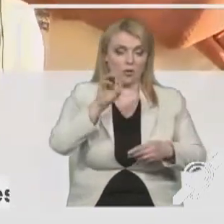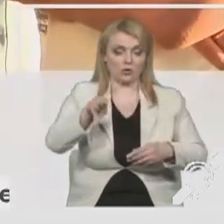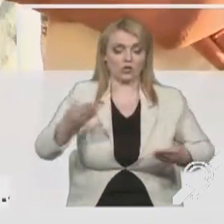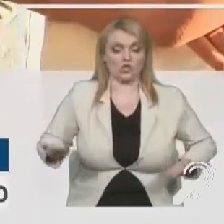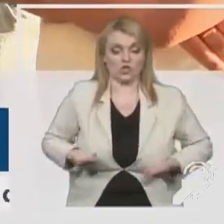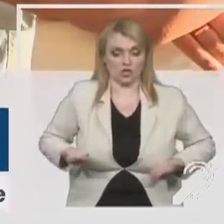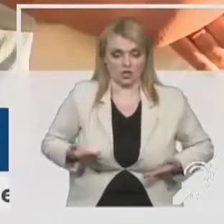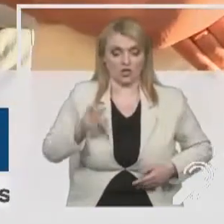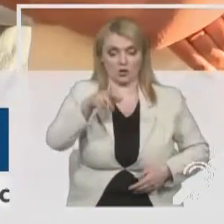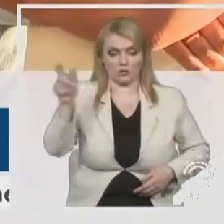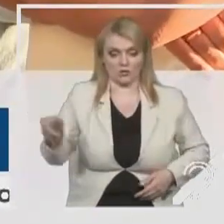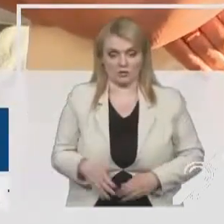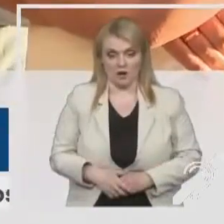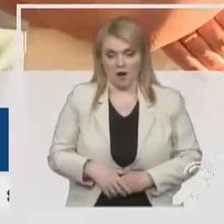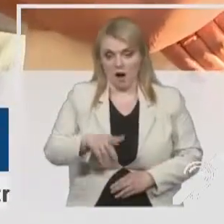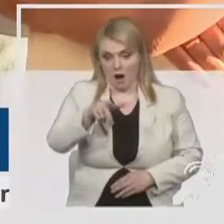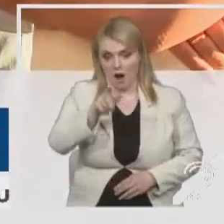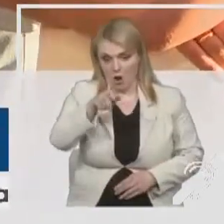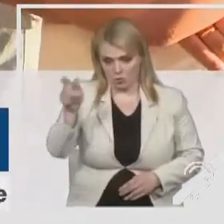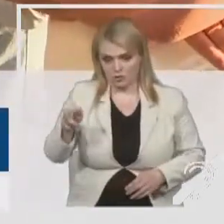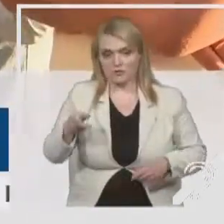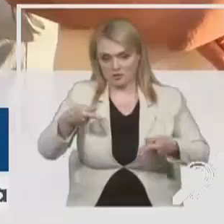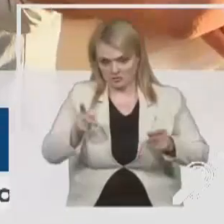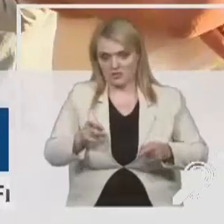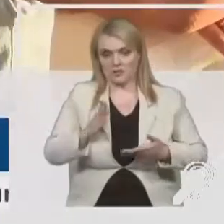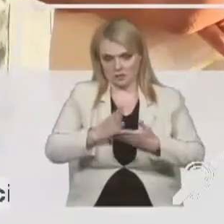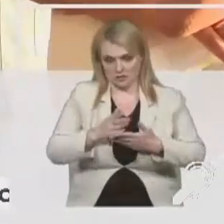Locuitorii revoltați nu sunt împăcați cu ideea că proiectul are